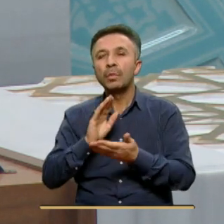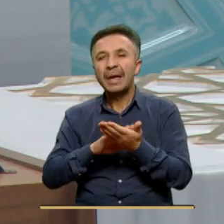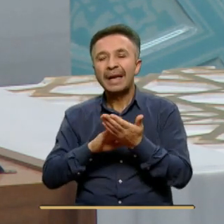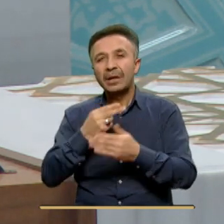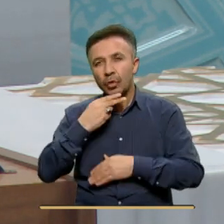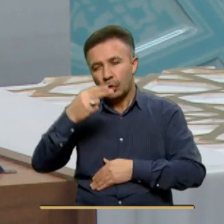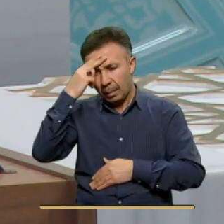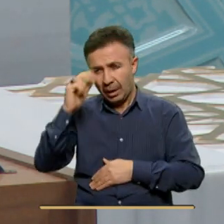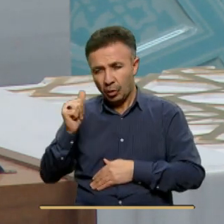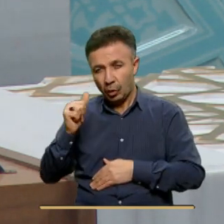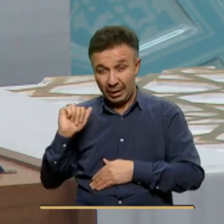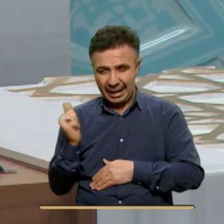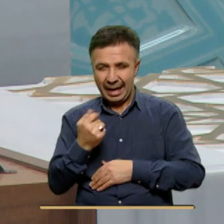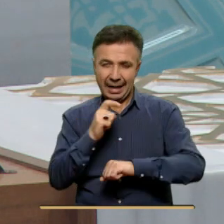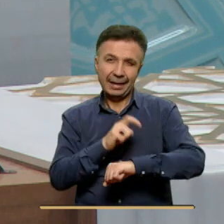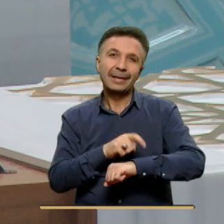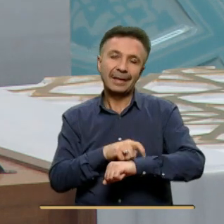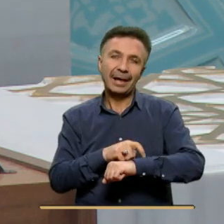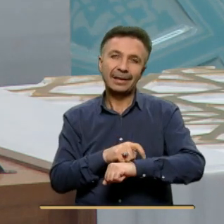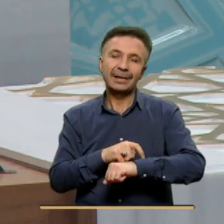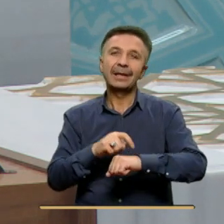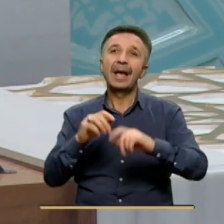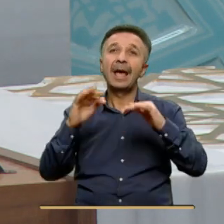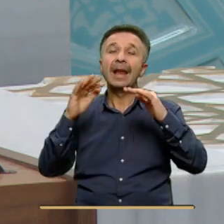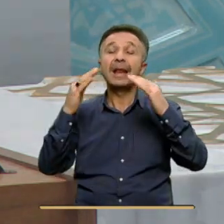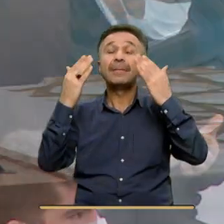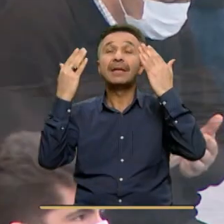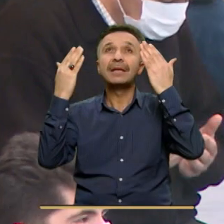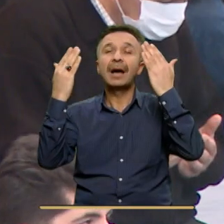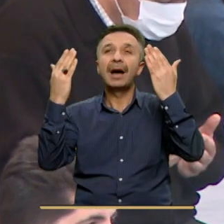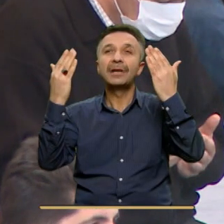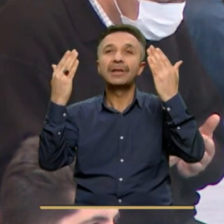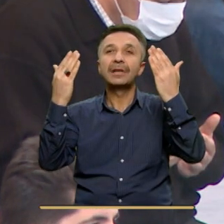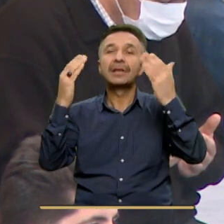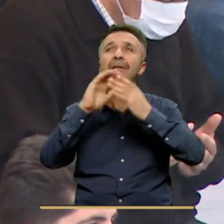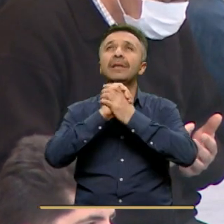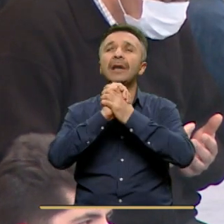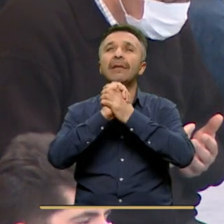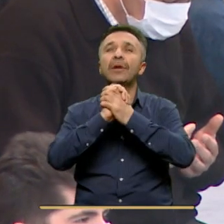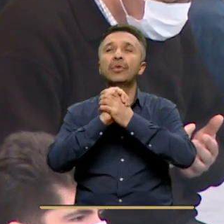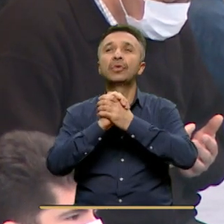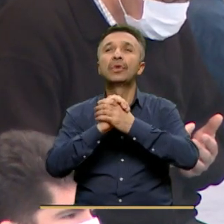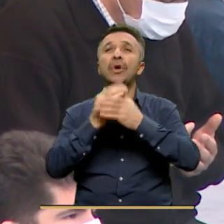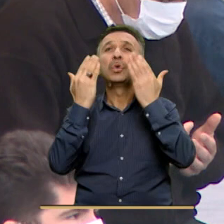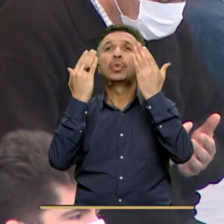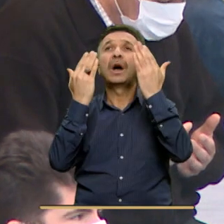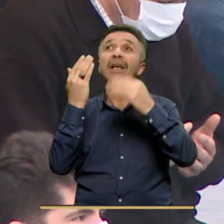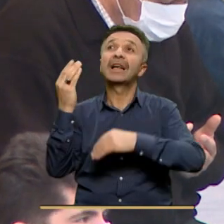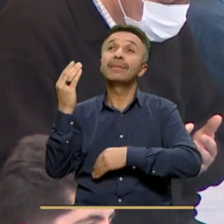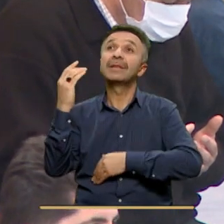gününün şu kıymetli saatlerinde ellerimizi açtık sana yalvarıyoruz. Dualarımıza icabet eyle